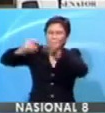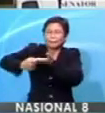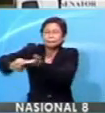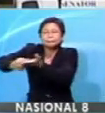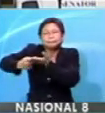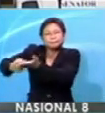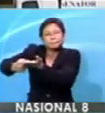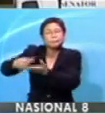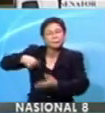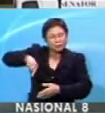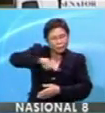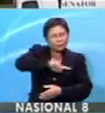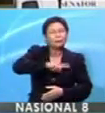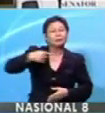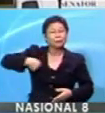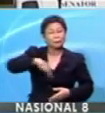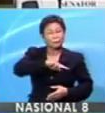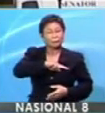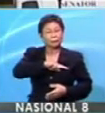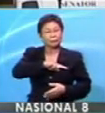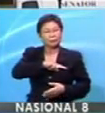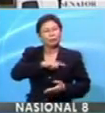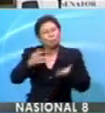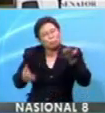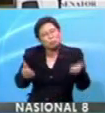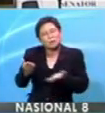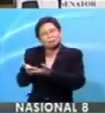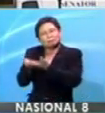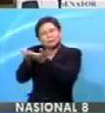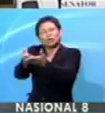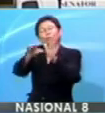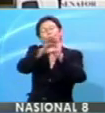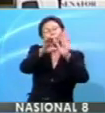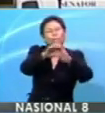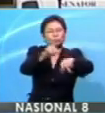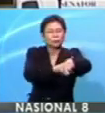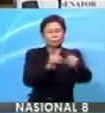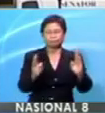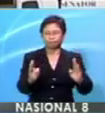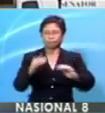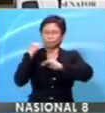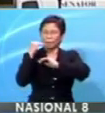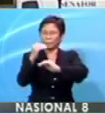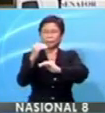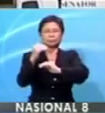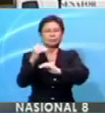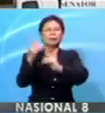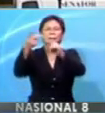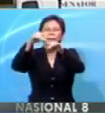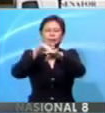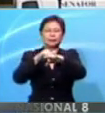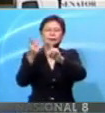a kita mungkin akan cadangkan contohnya term limit